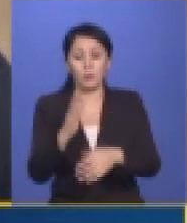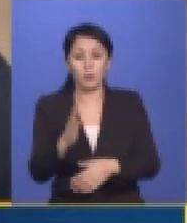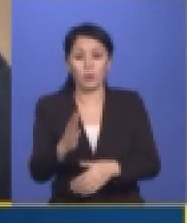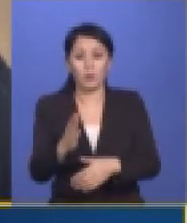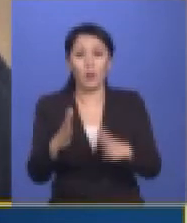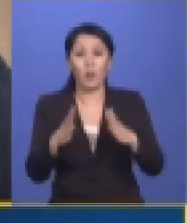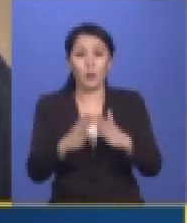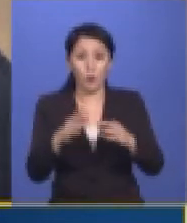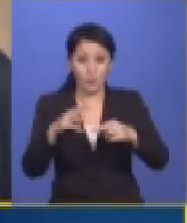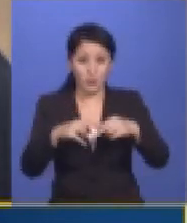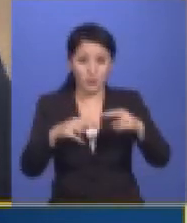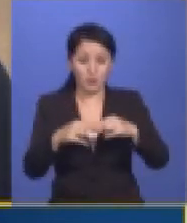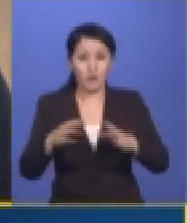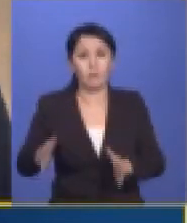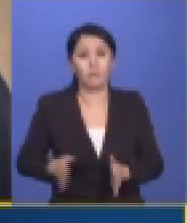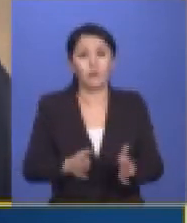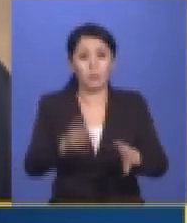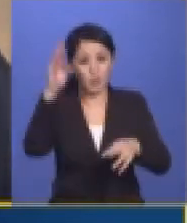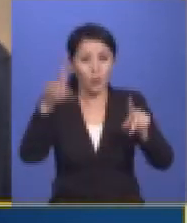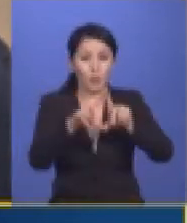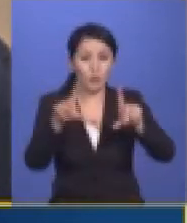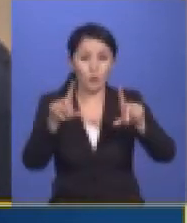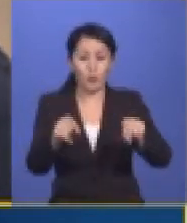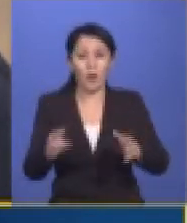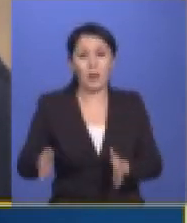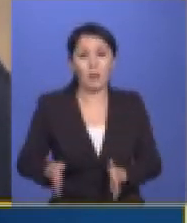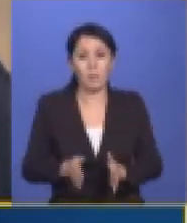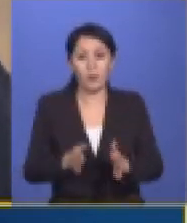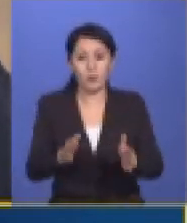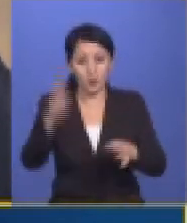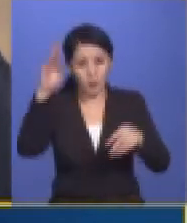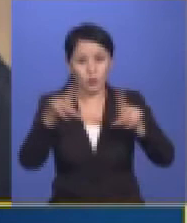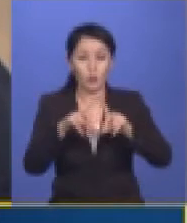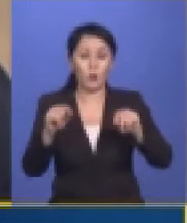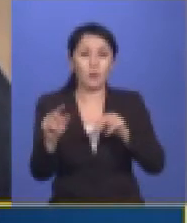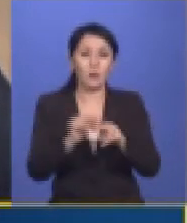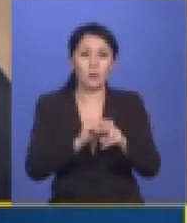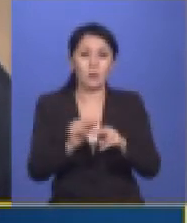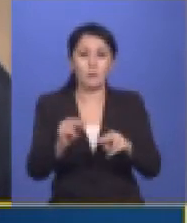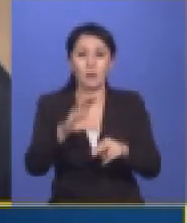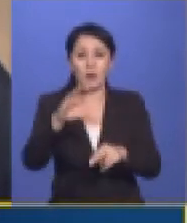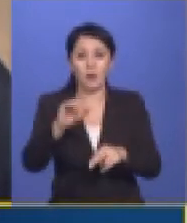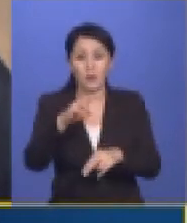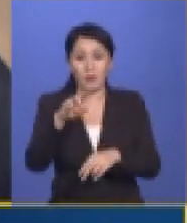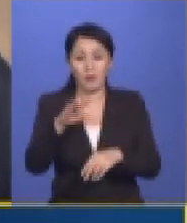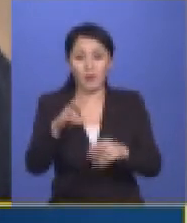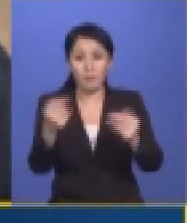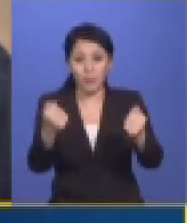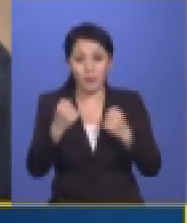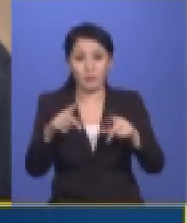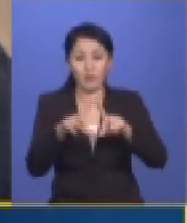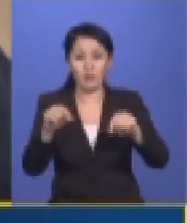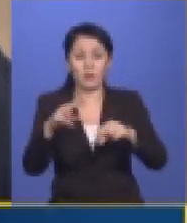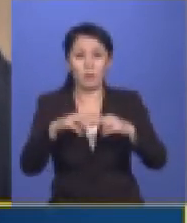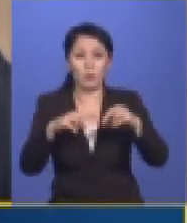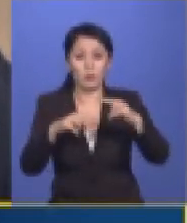Үйлер салып, жолдар салып, мектепке мінекей жол салып, мектеп ремонттап, садик салып, спортзал салып,